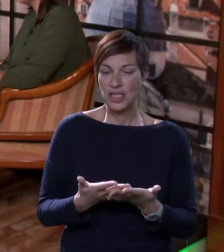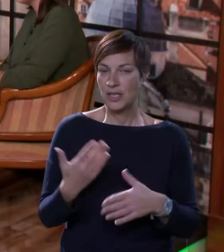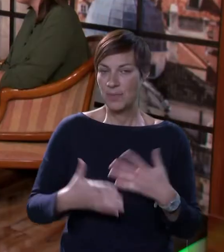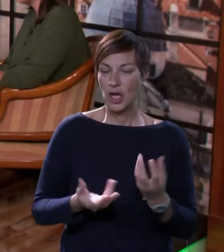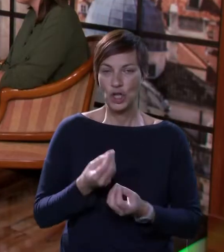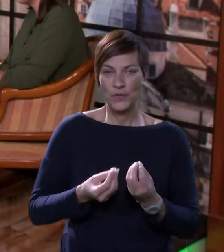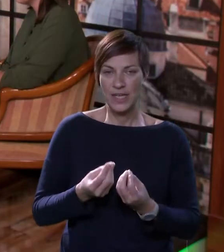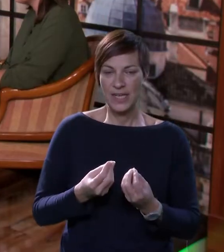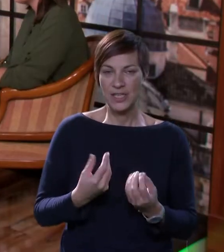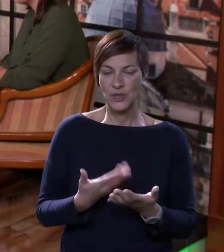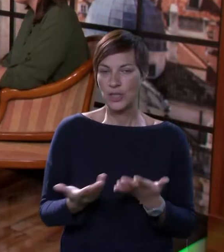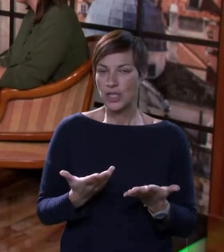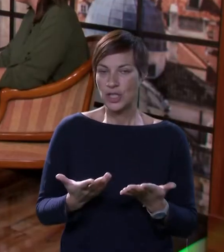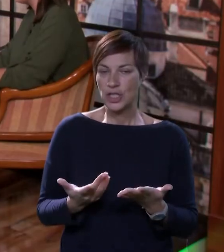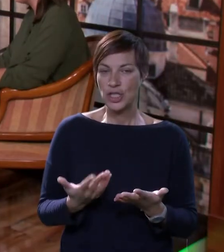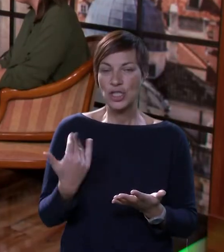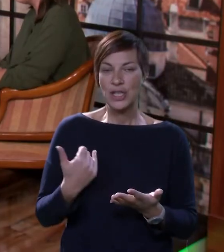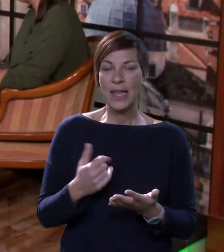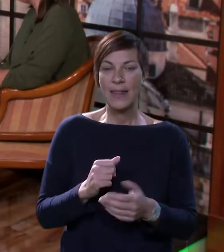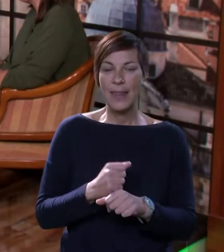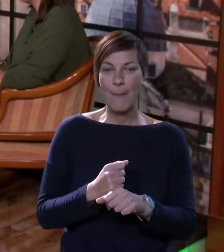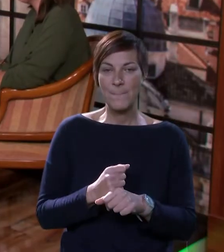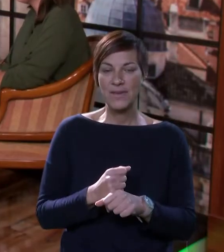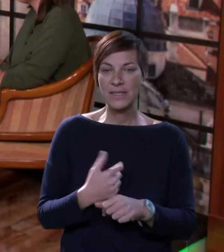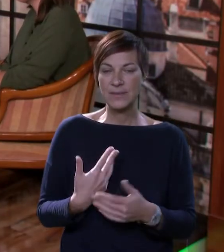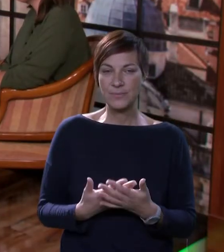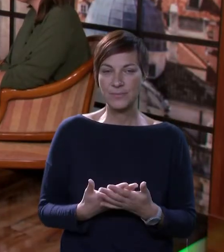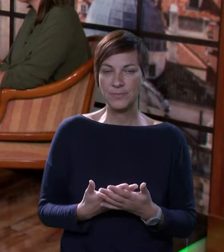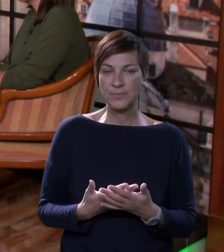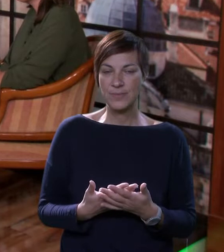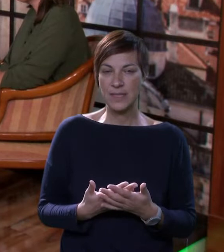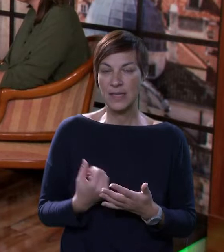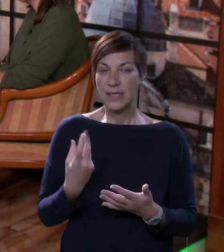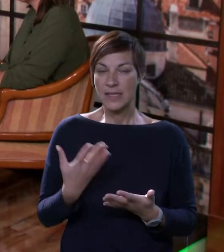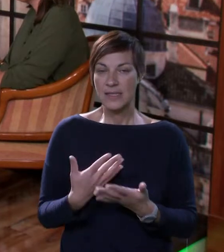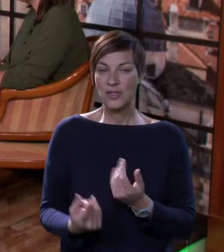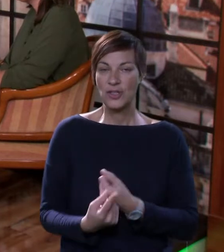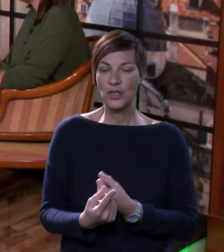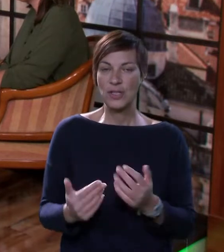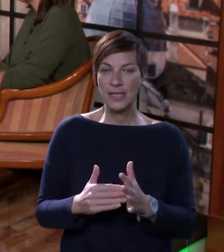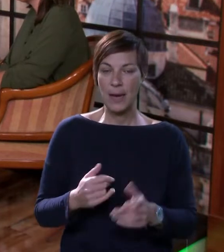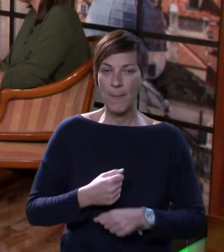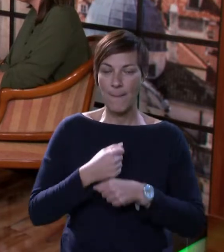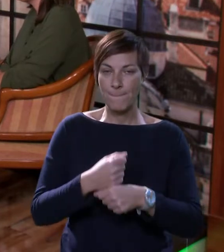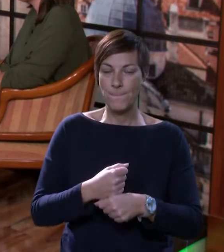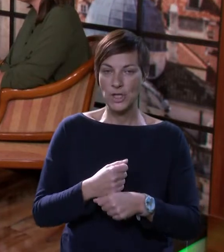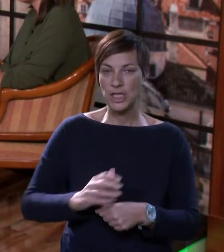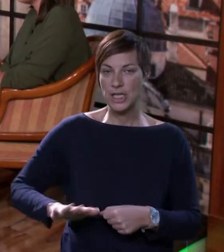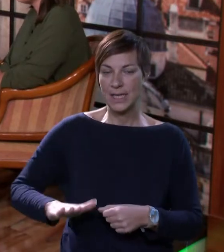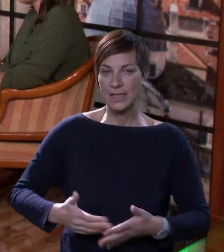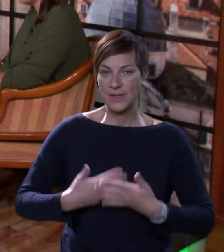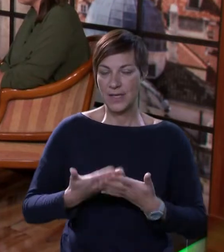daj mi gotovu igračku. Tako da, što u tom trenutku, recimo? Pa u tom trenutku definitivno treba podržati